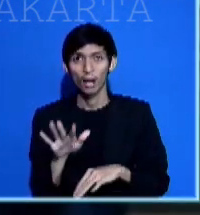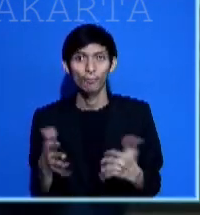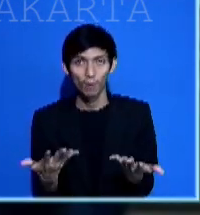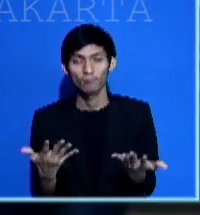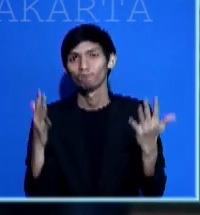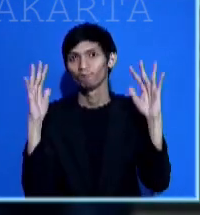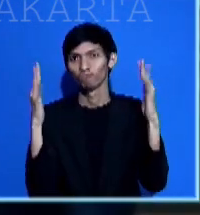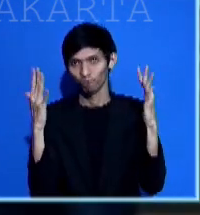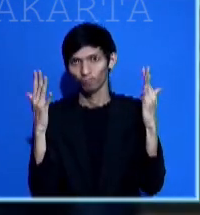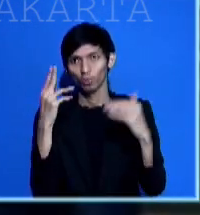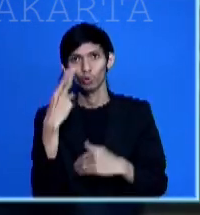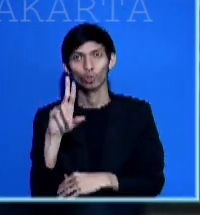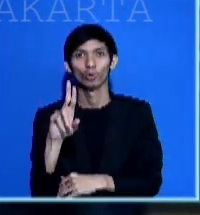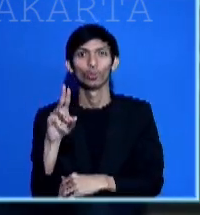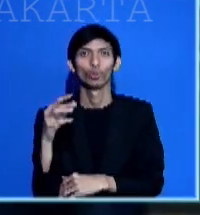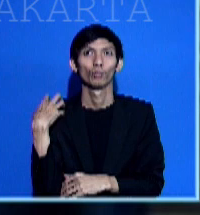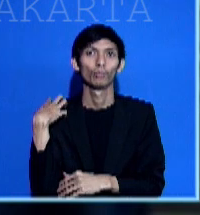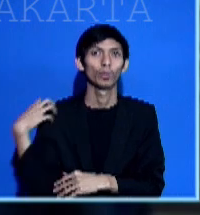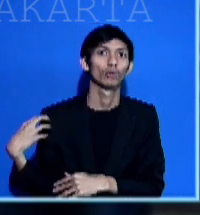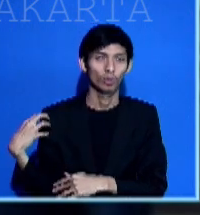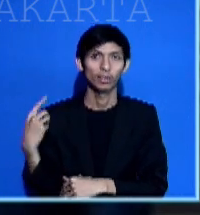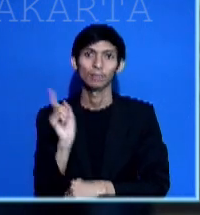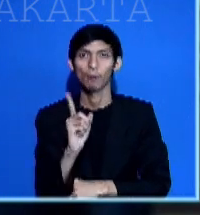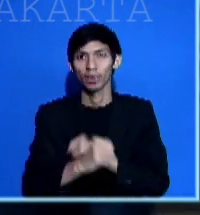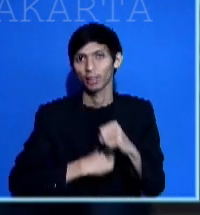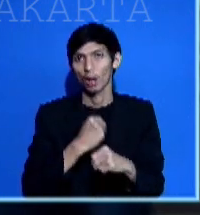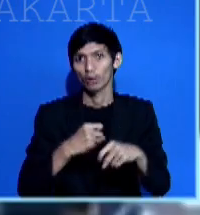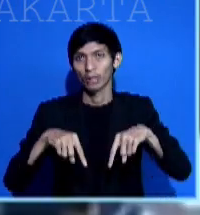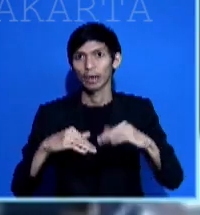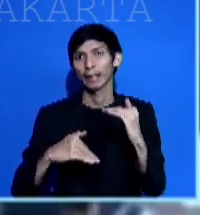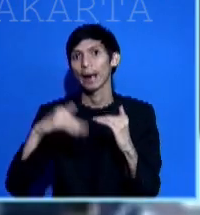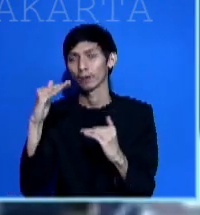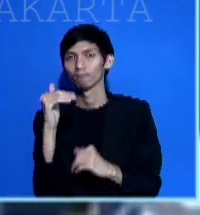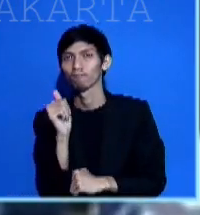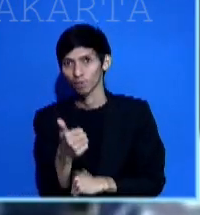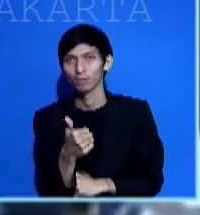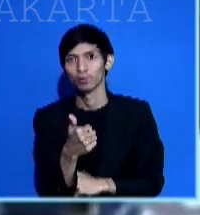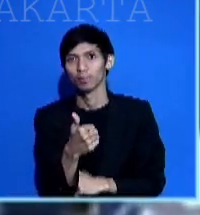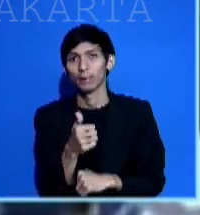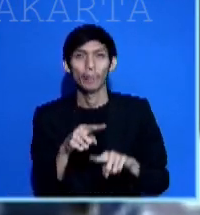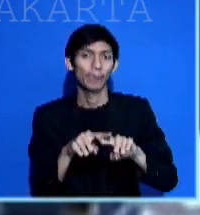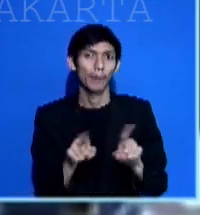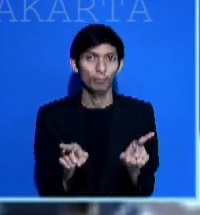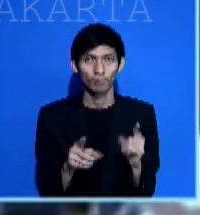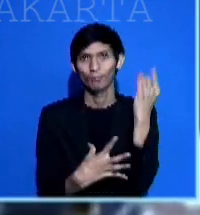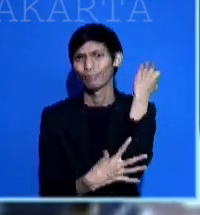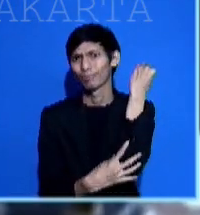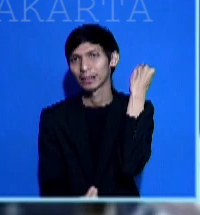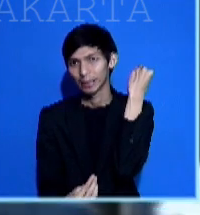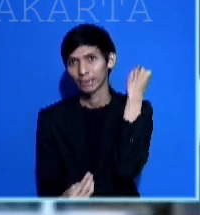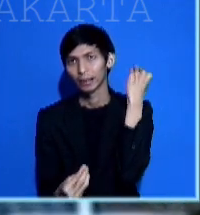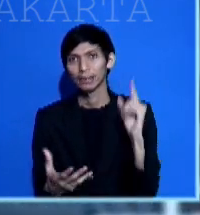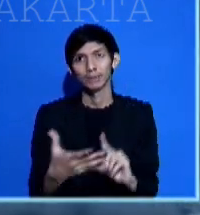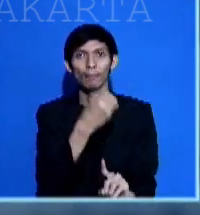Gubernur DIY karena lkpj tahun ini lebih baik daripada Tahun 2022 meski demikian masalah kemiskinan masih belum memenuhi